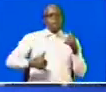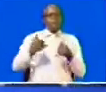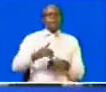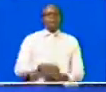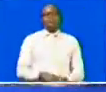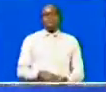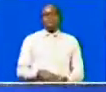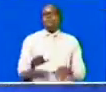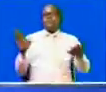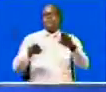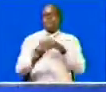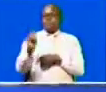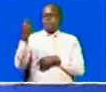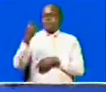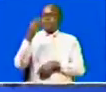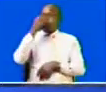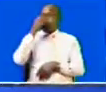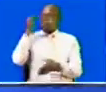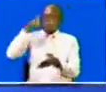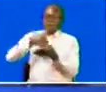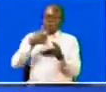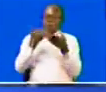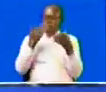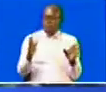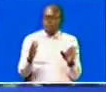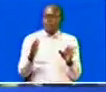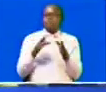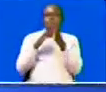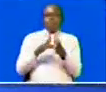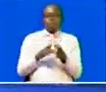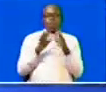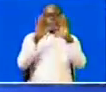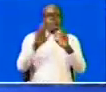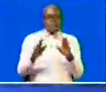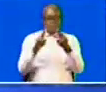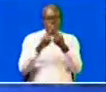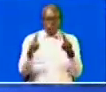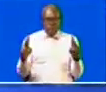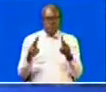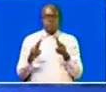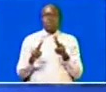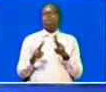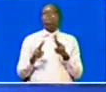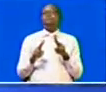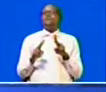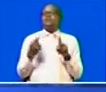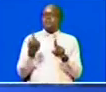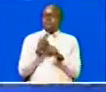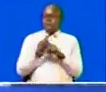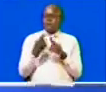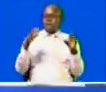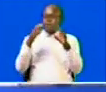Naibu wa Rais William Ruto pia alishuhudia sherehe hizo huku akisisitiza umuhimu wa kuwa na amani na uwiano miongoni mwa jamii zote